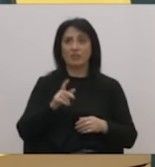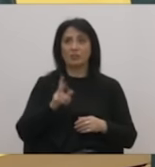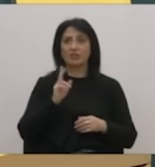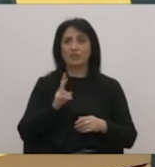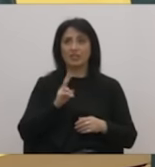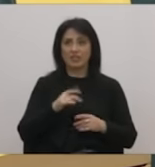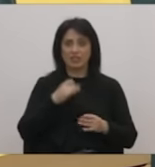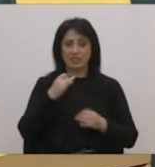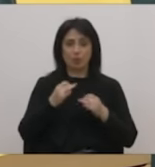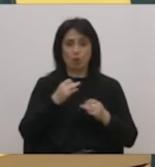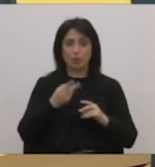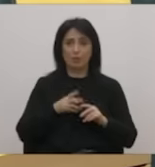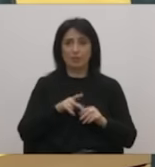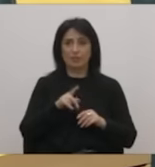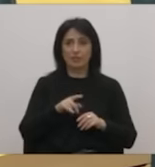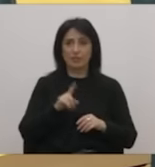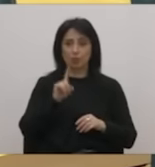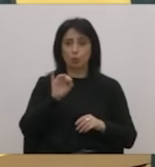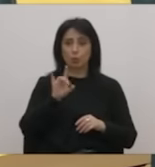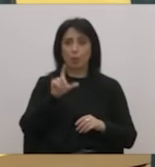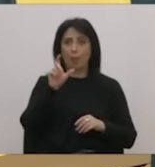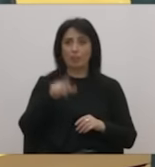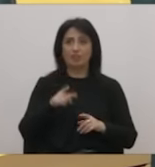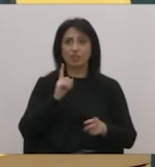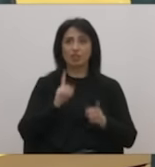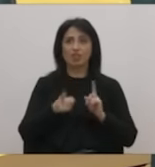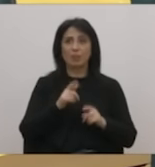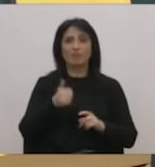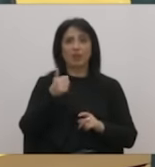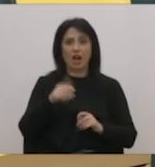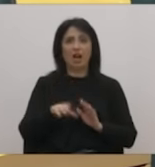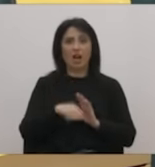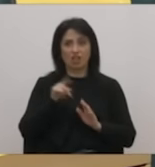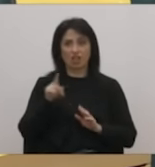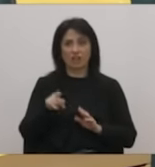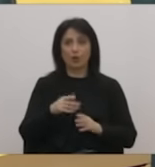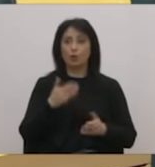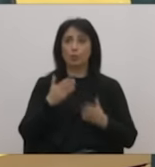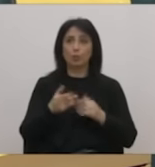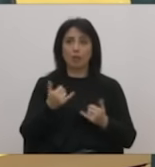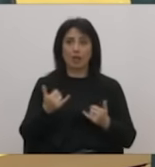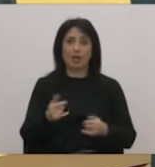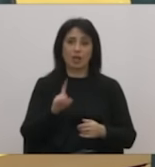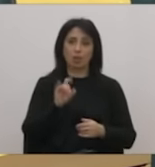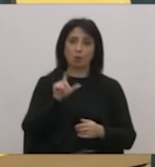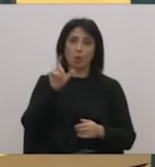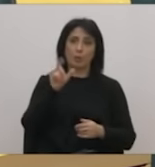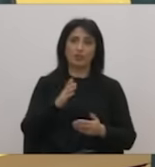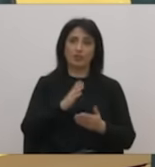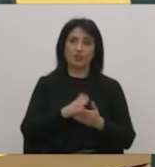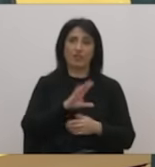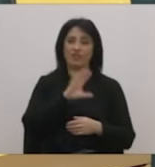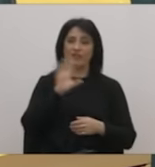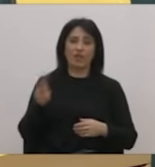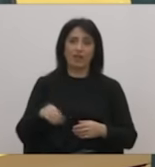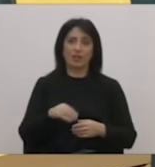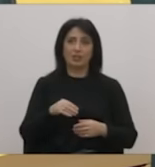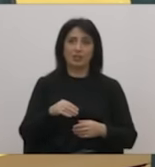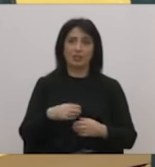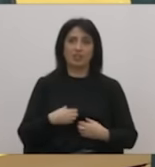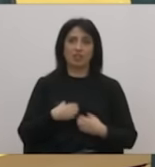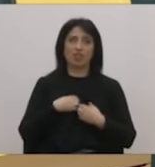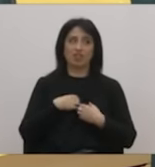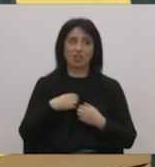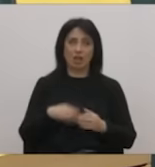რომლებიც საუბრობდით იმაზე, რომ სალომე ზურაბიშვილი იყო ნამდვილად კარგი არჩევანი და თურმე ეხლა სალომე ზურაბიშვილი არის ყველაზე